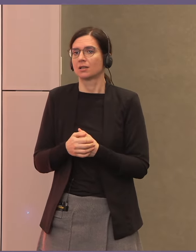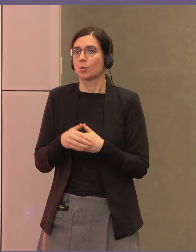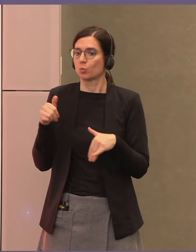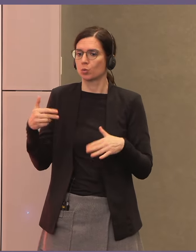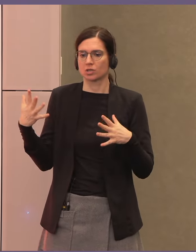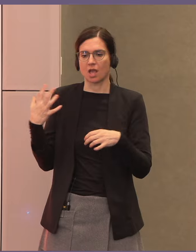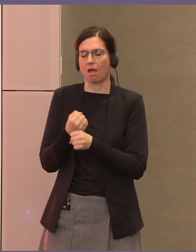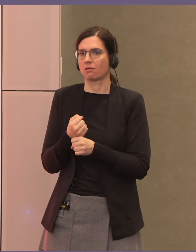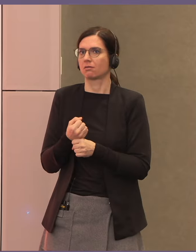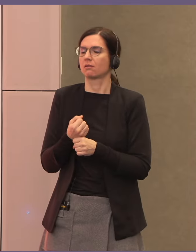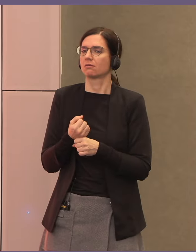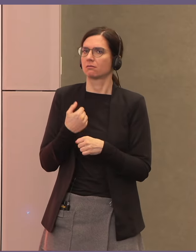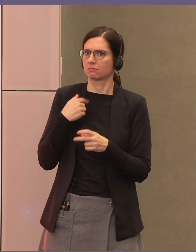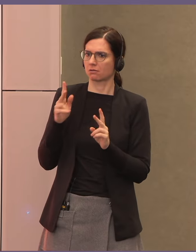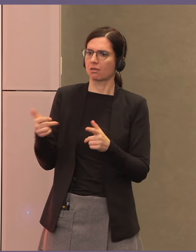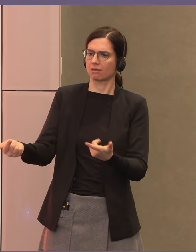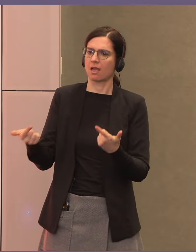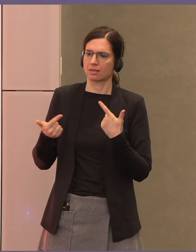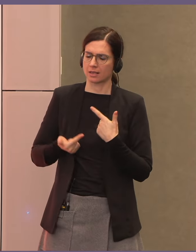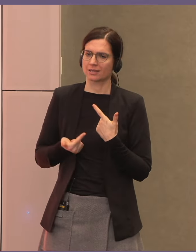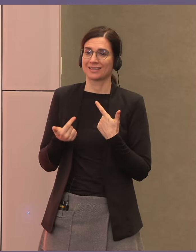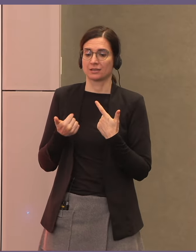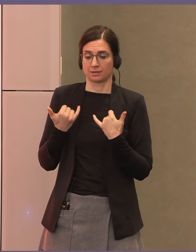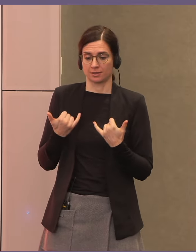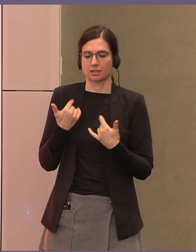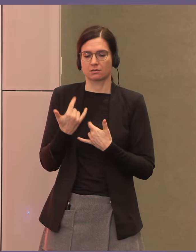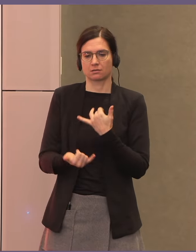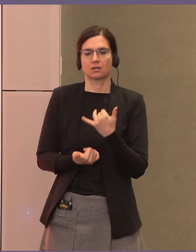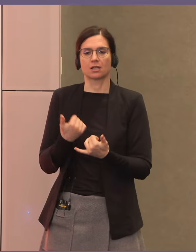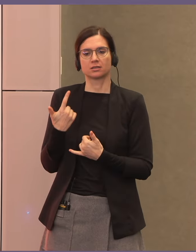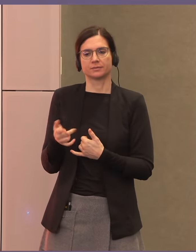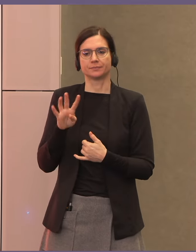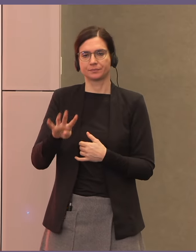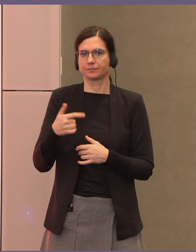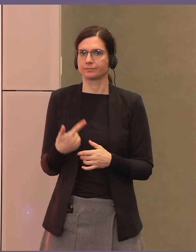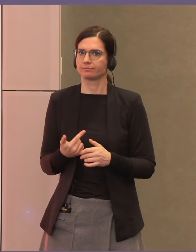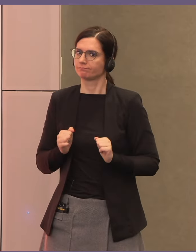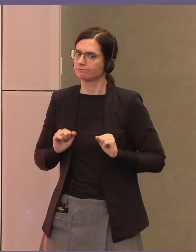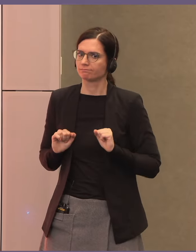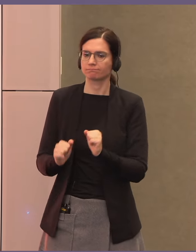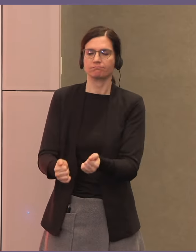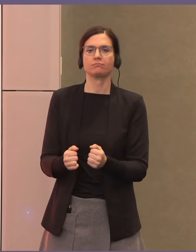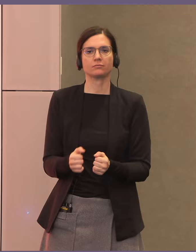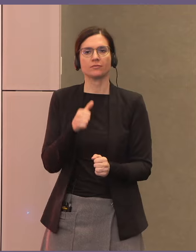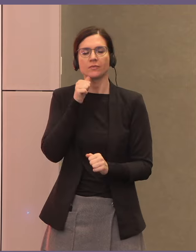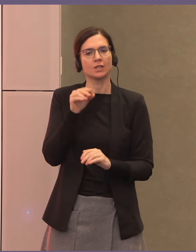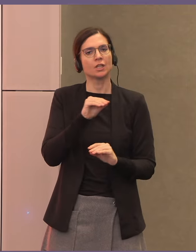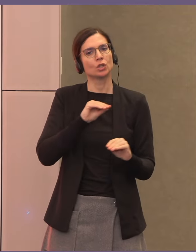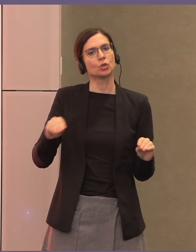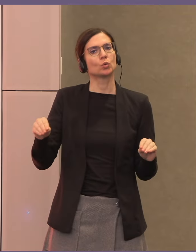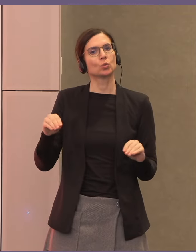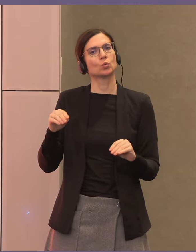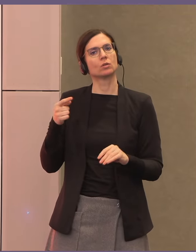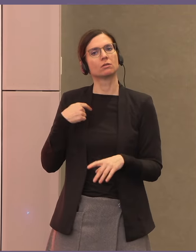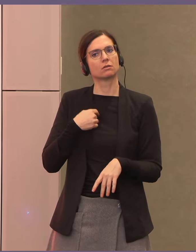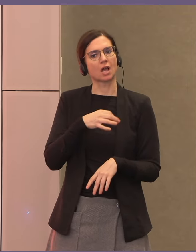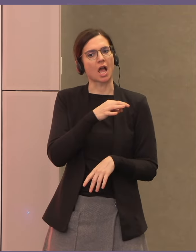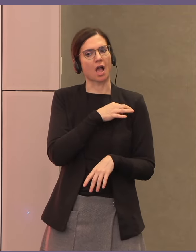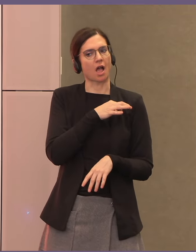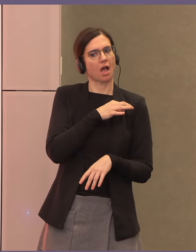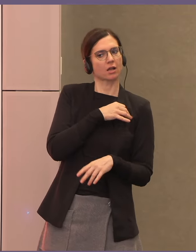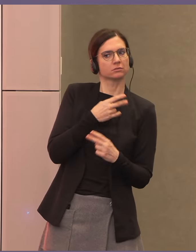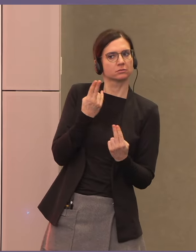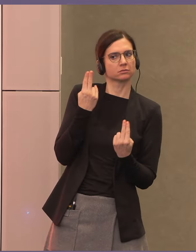insofern kann ich nur einladen dass wir dieses Jahr besonders offensiv sehen und nicht nur auf diesen Angstzug